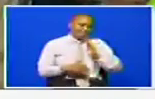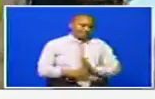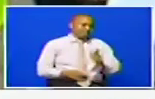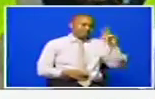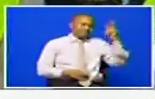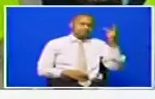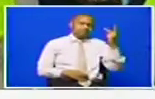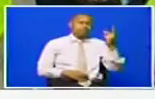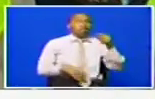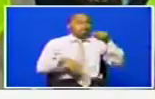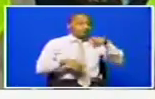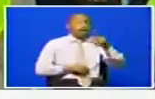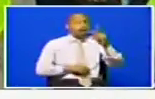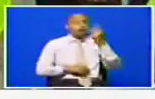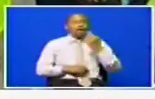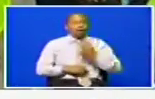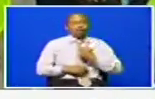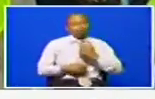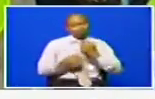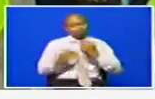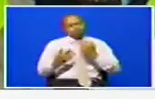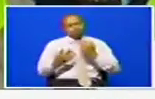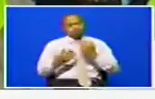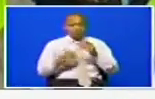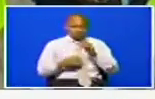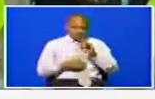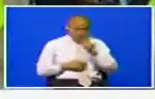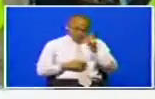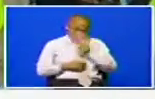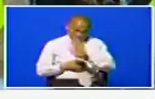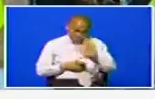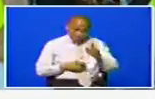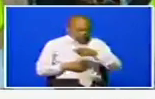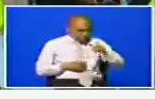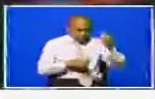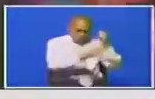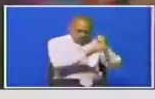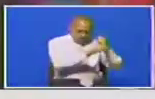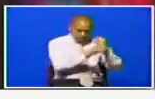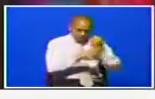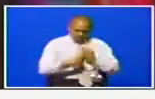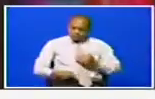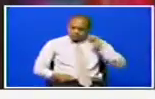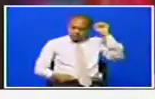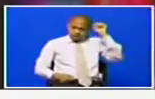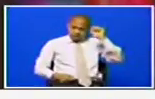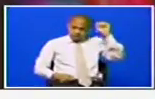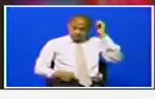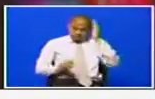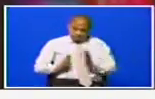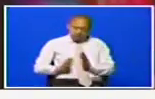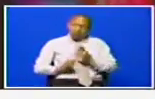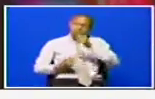wamefika. Wanastahili kuambiwa nyinyi nendeleni na shughuli zenu. Sisi ambao tunahusika tuachieni. Na